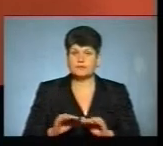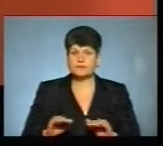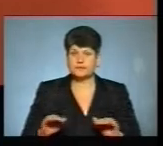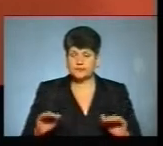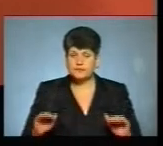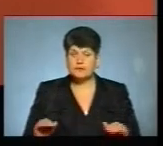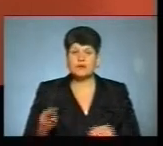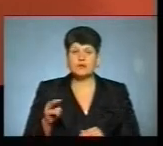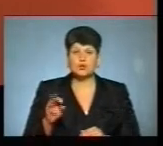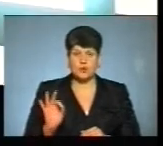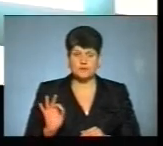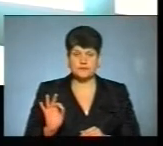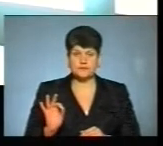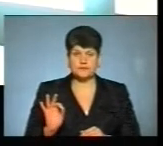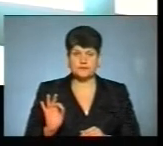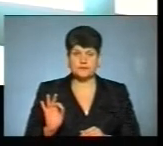то